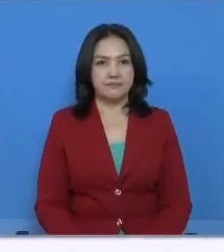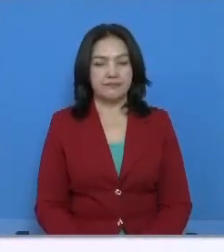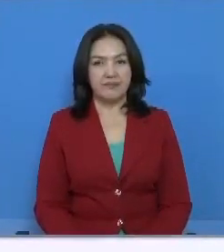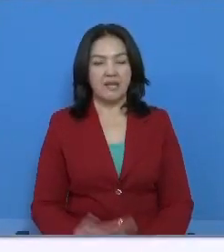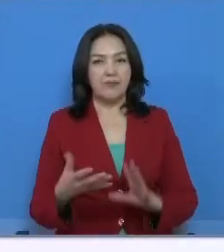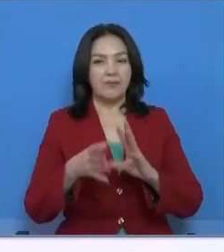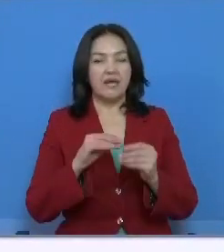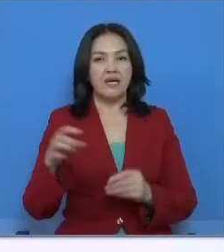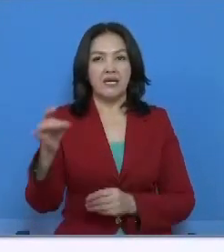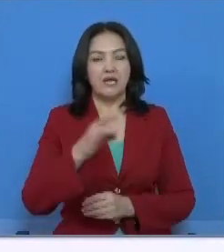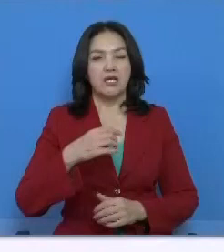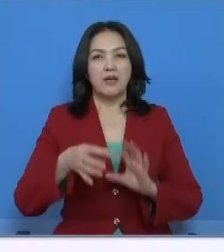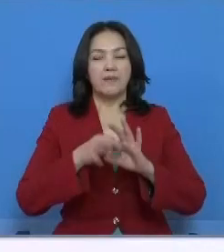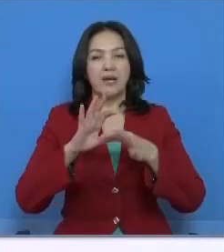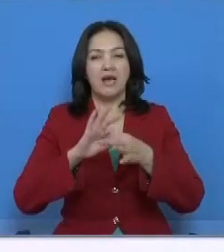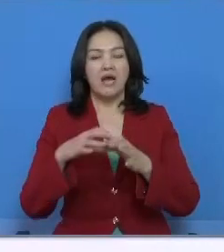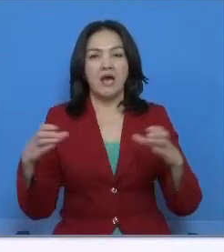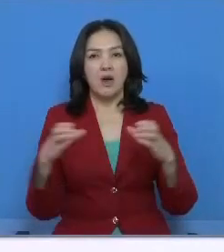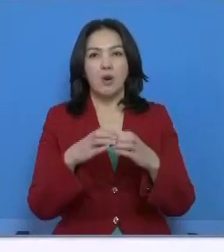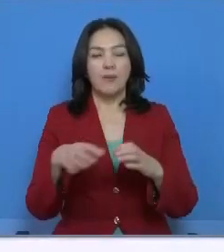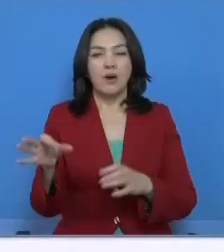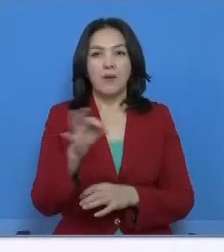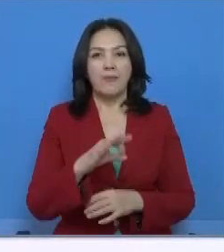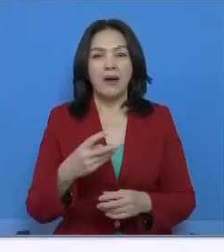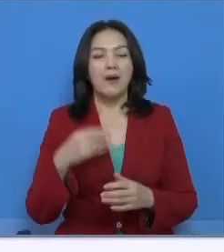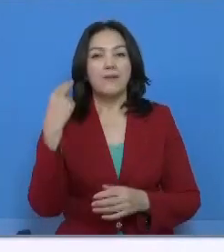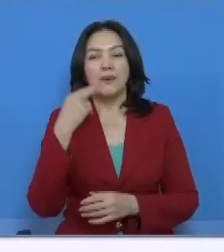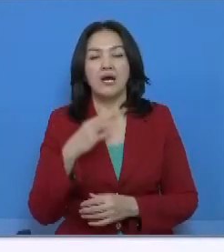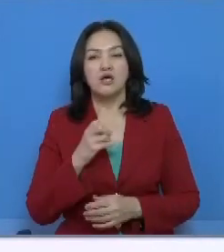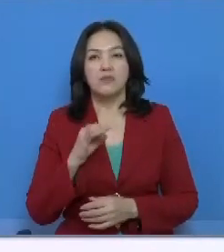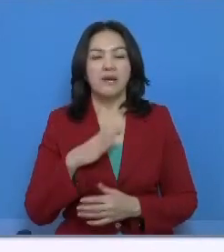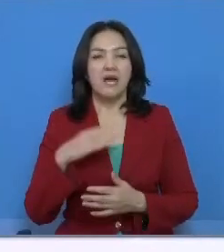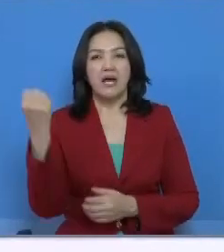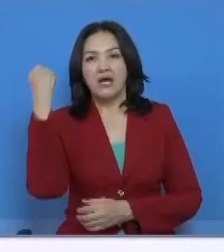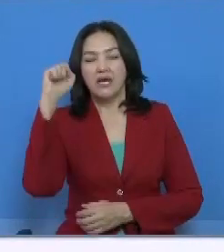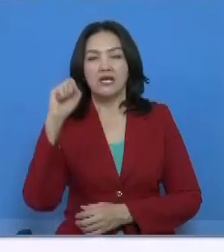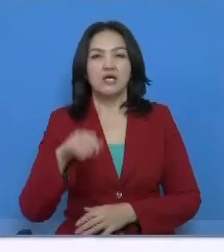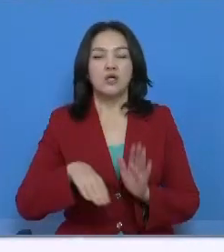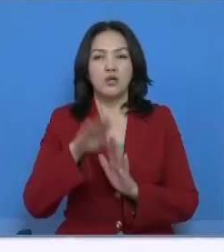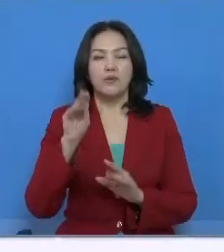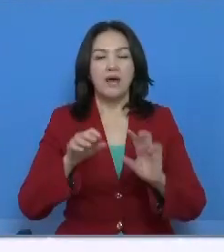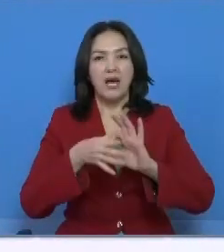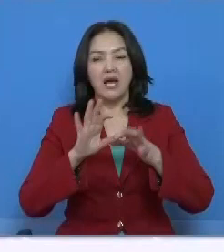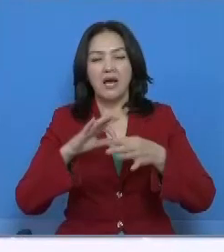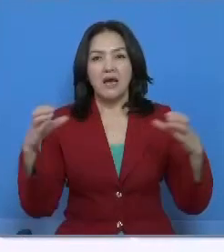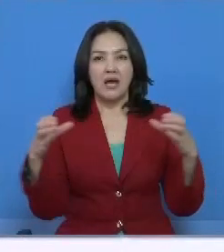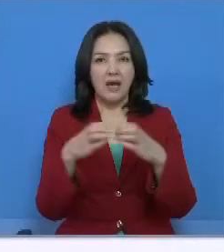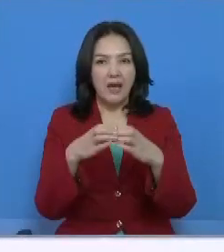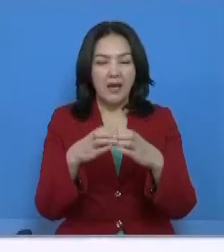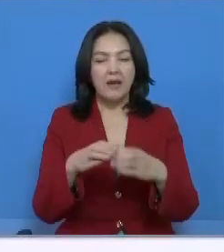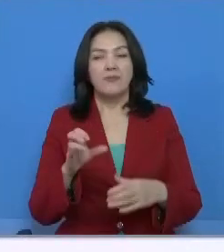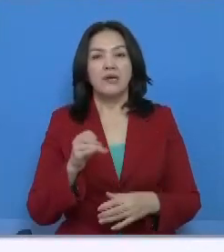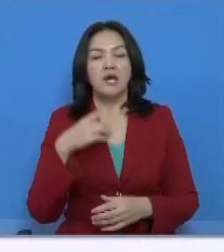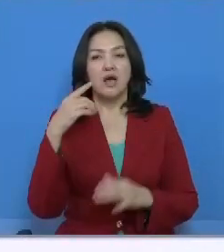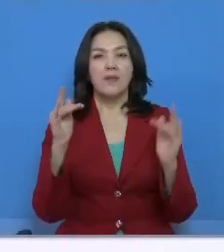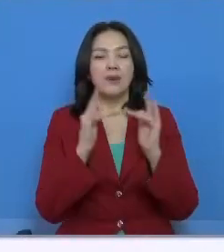По итогам республиканской олимпиады сборная команда области по качественному рейтингу завоевала звание «Лучшая олимпийская команда».